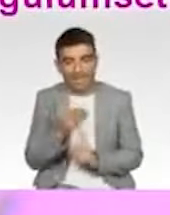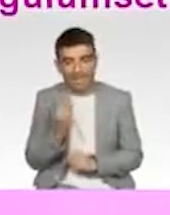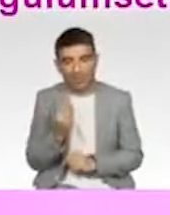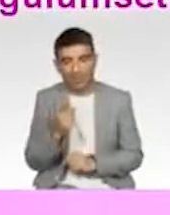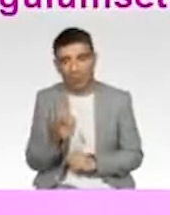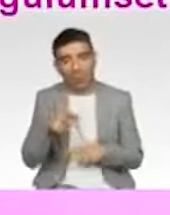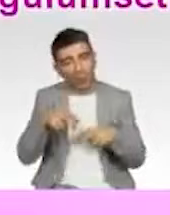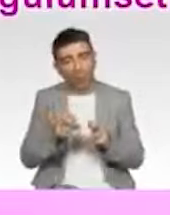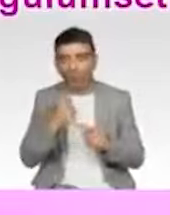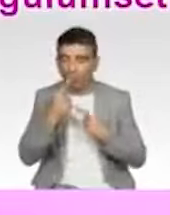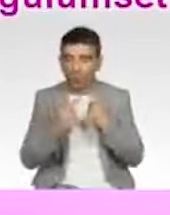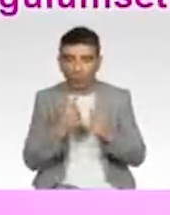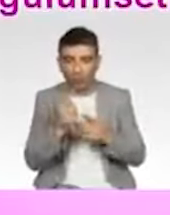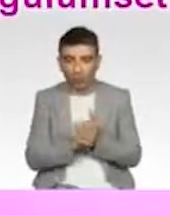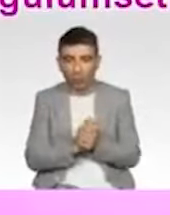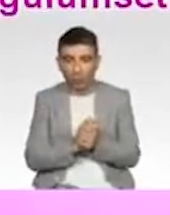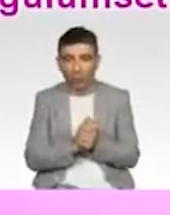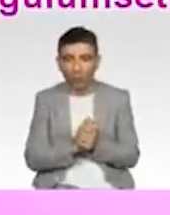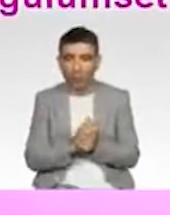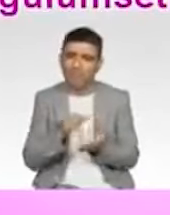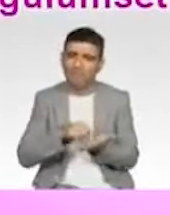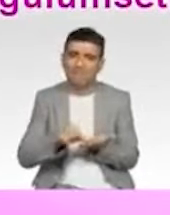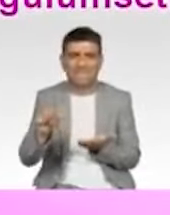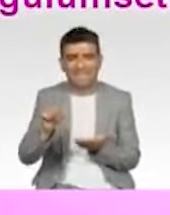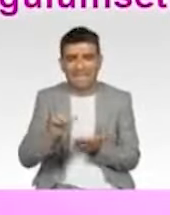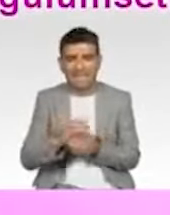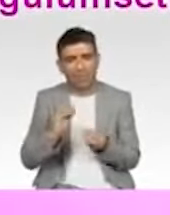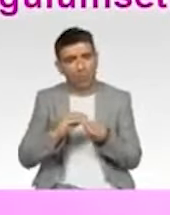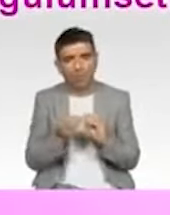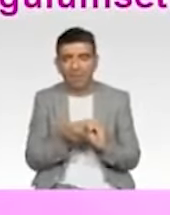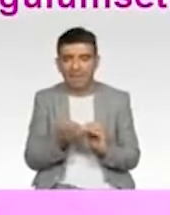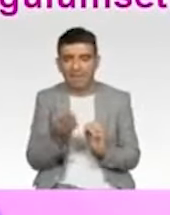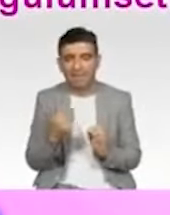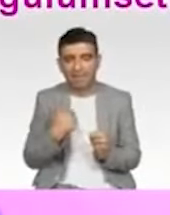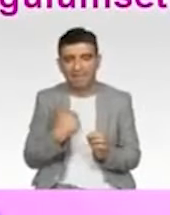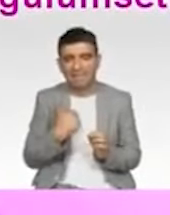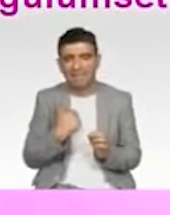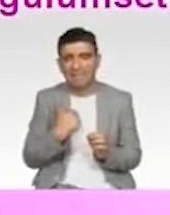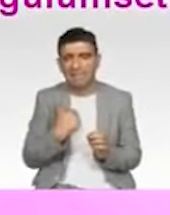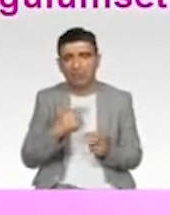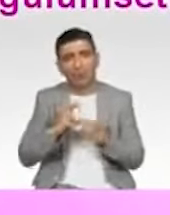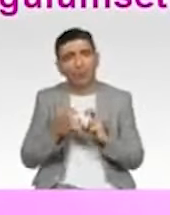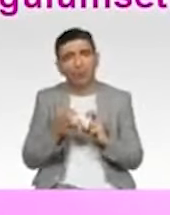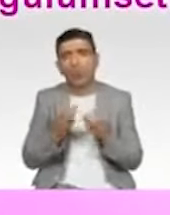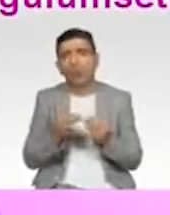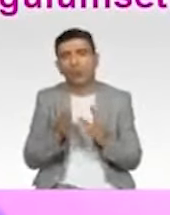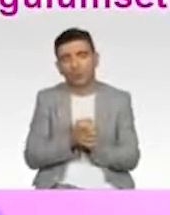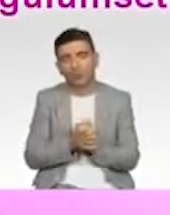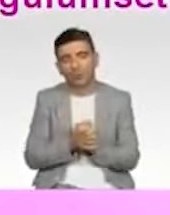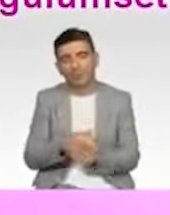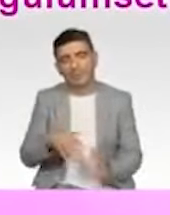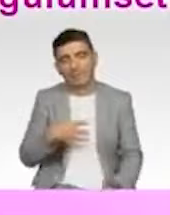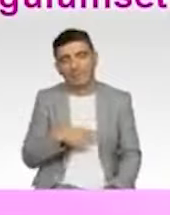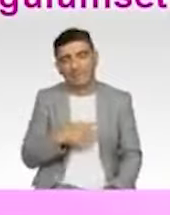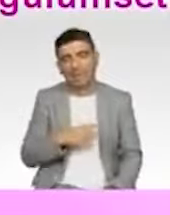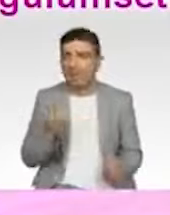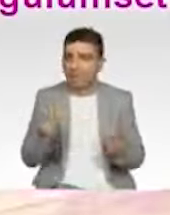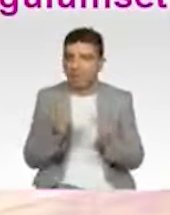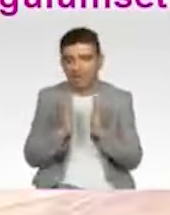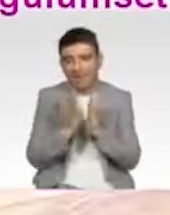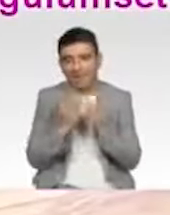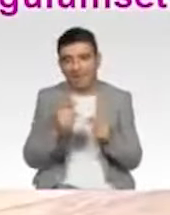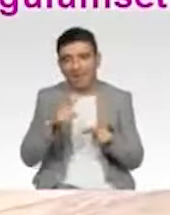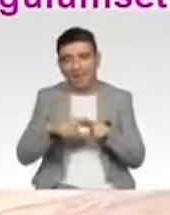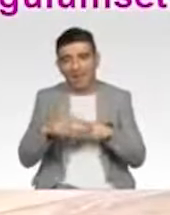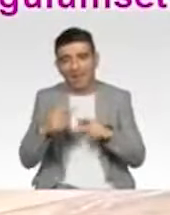Aynen. Oturup konuşalım, şey hallediyoruz. Ne olursa olsun. O yüzden biz kusur etmiyoruz. İstiyorsa tartışmaya devam.